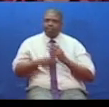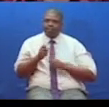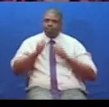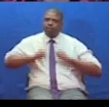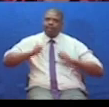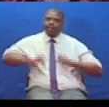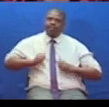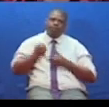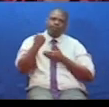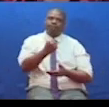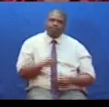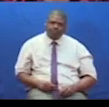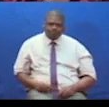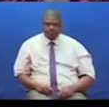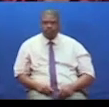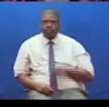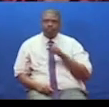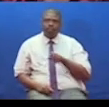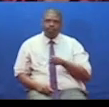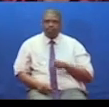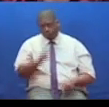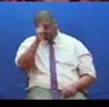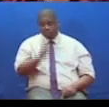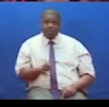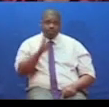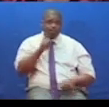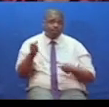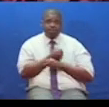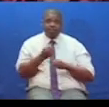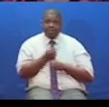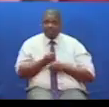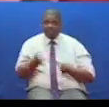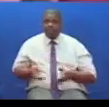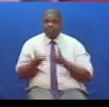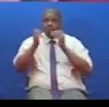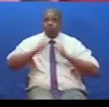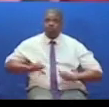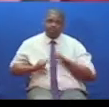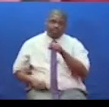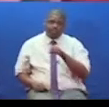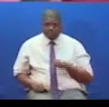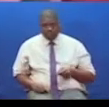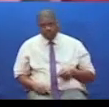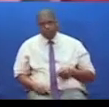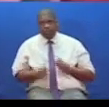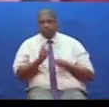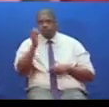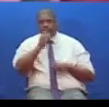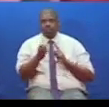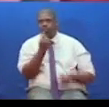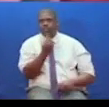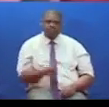utalii, ambayo tunaheshimu mama amefanya filamu ambayo ina promote utalii, iwe pasenti